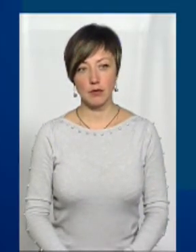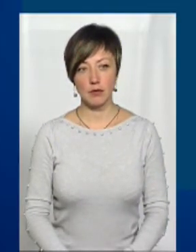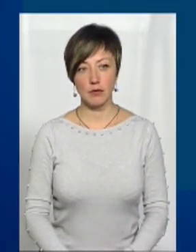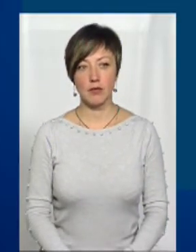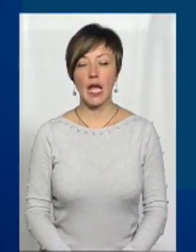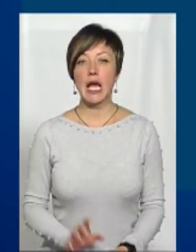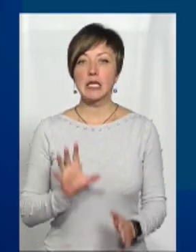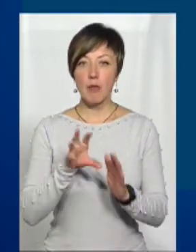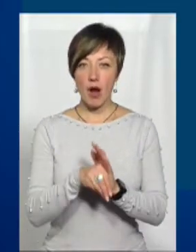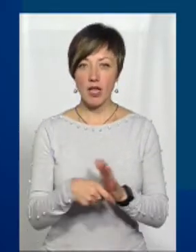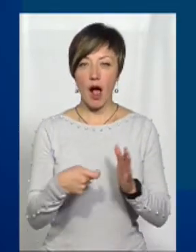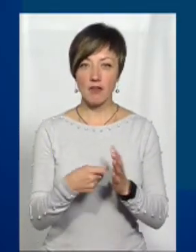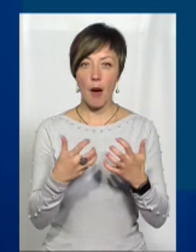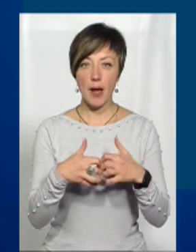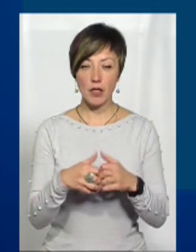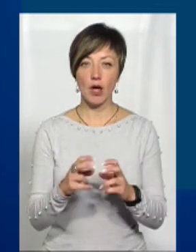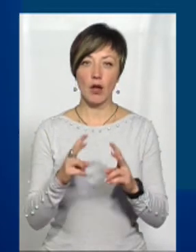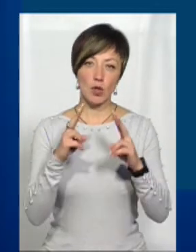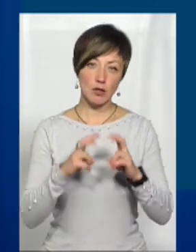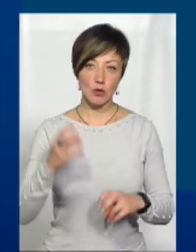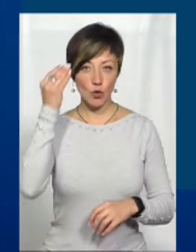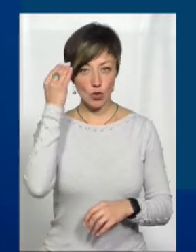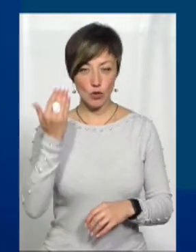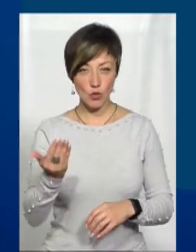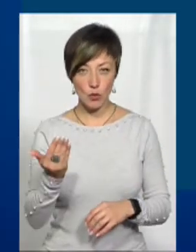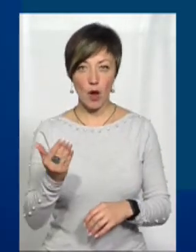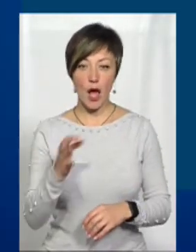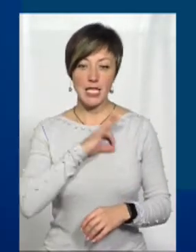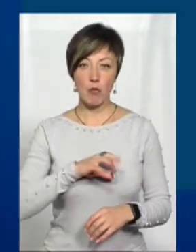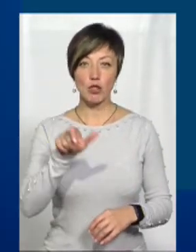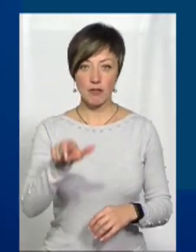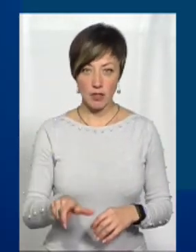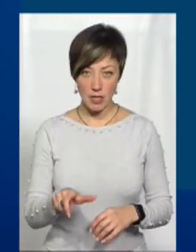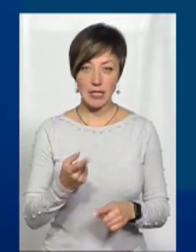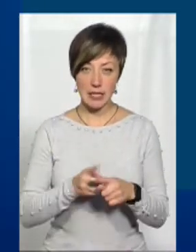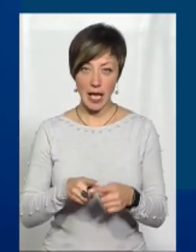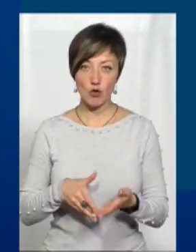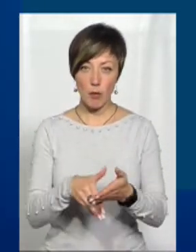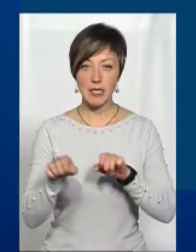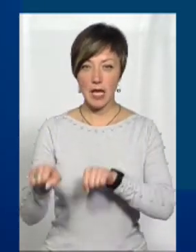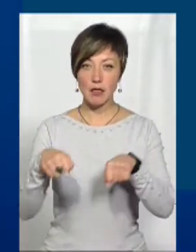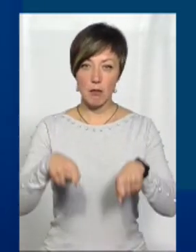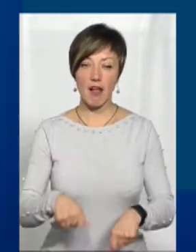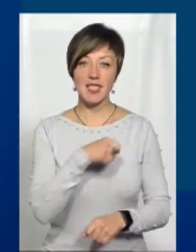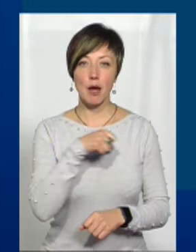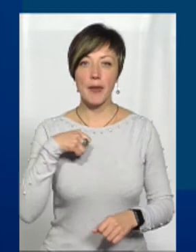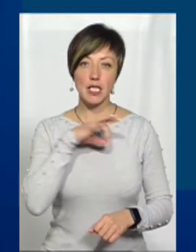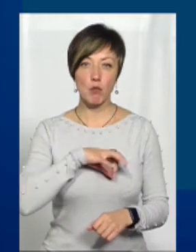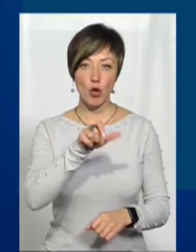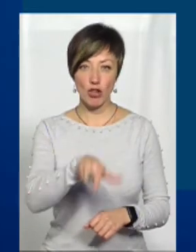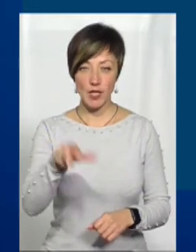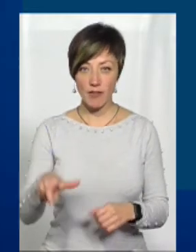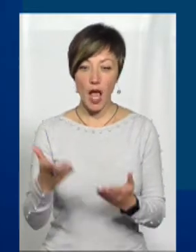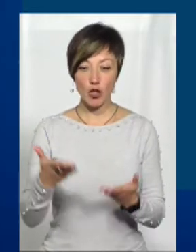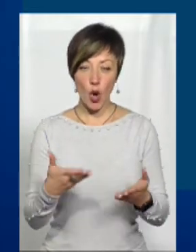Запровадження касових апаратів, розглядаючи з точки зору безпосередньо споживача, це є інструмент захисту прав самих споживачів. Якщо